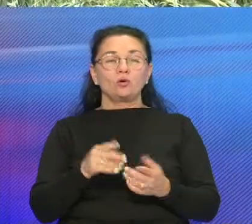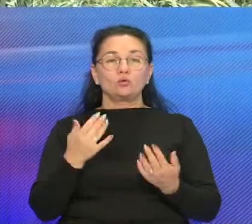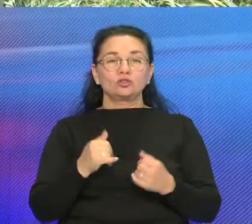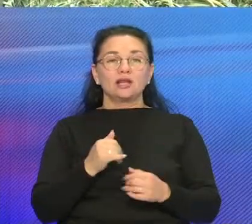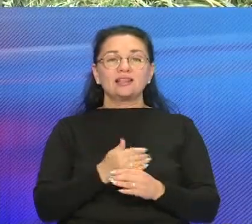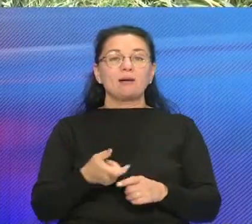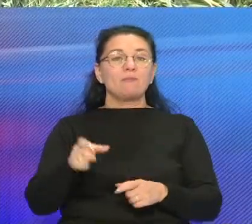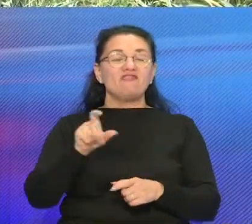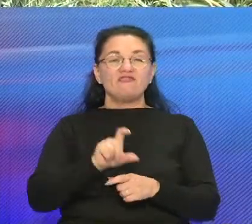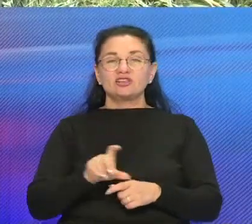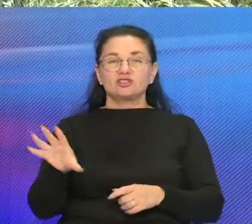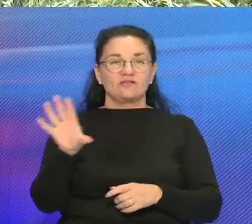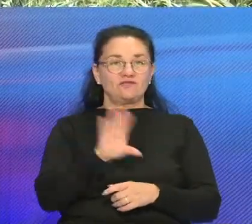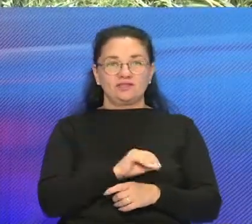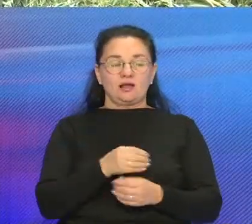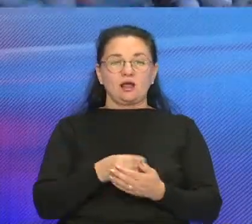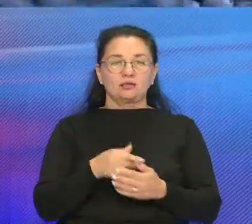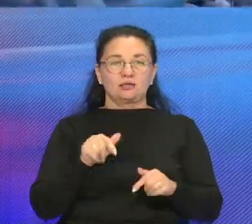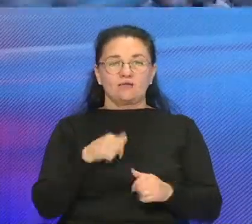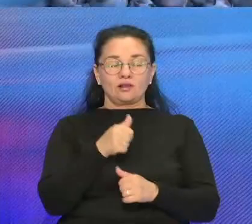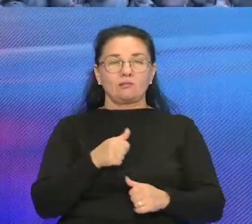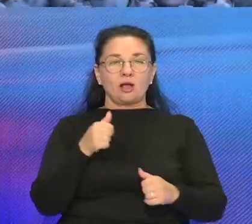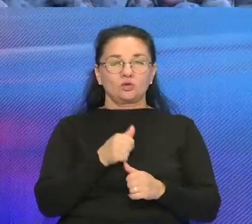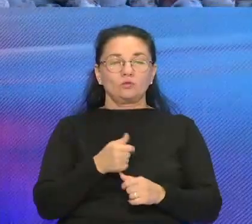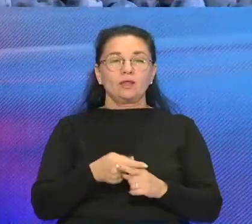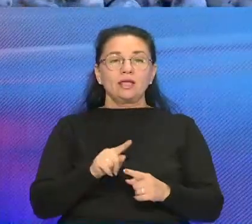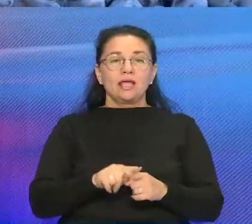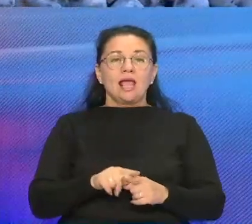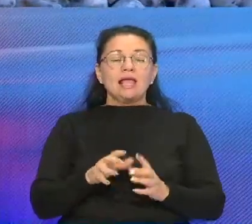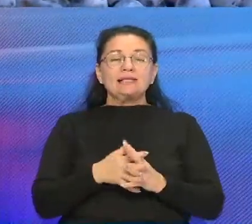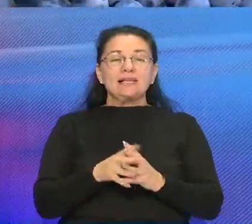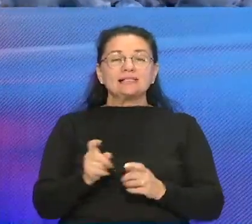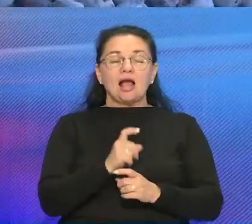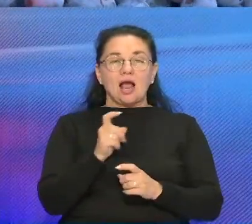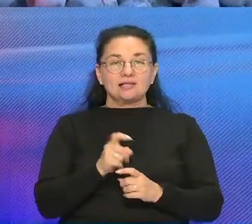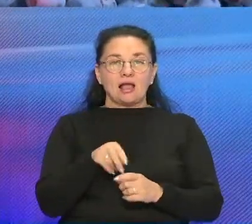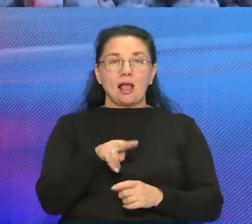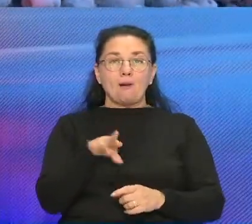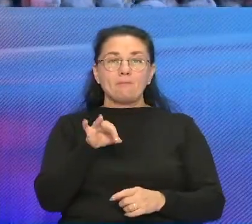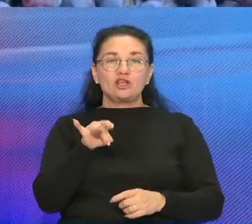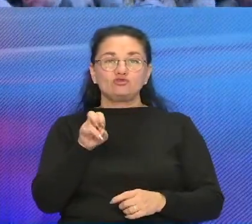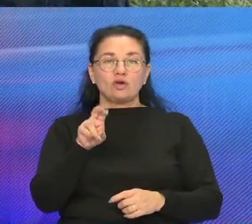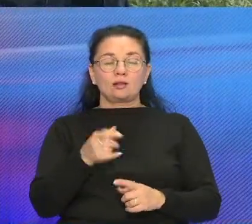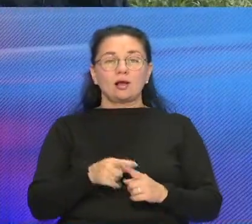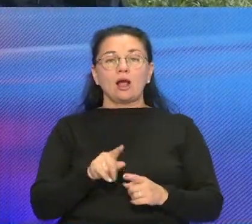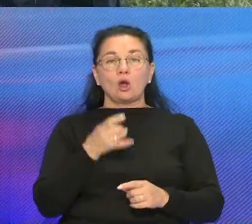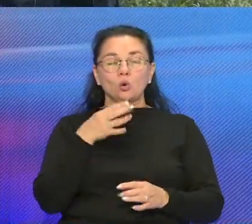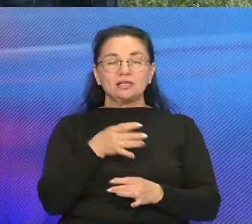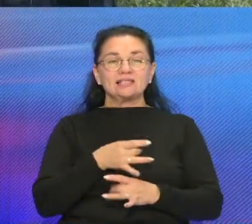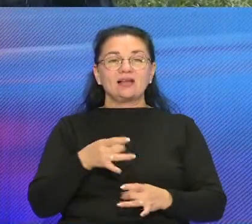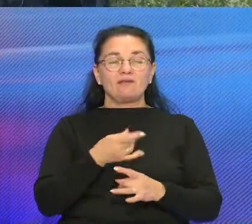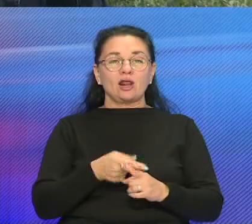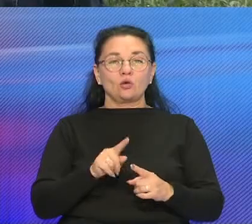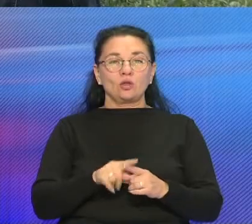усяляких похвал. А собрать своими силами, кажуць наймальники, сельгасарганізацыя Парачанка Гродзенскага района, имя якой и